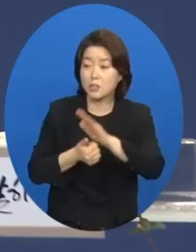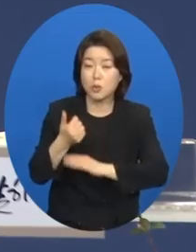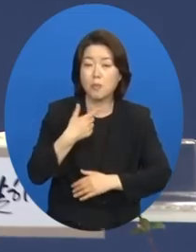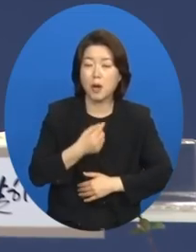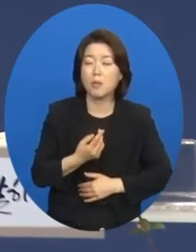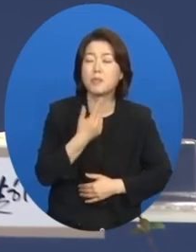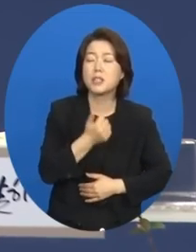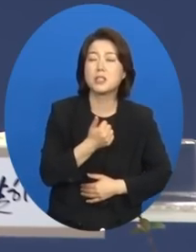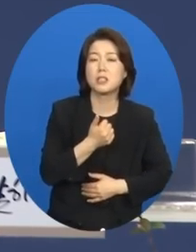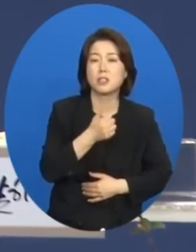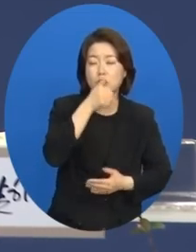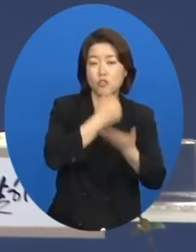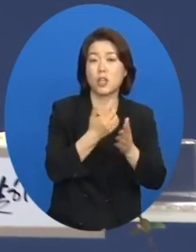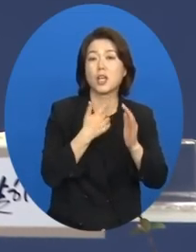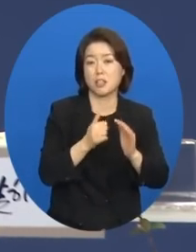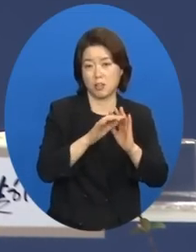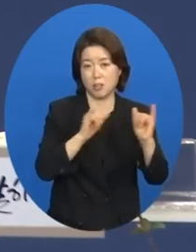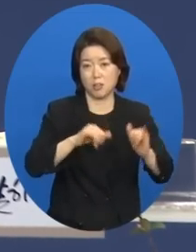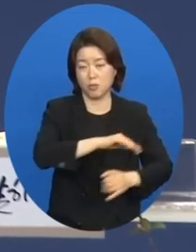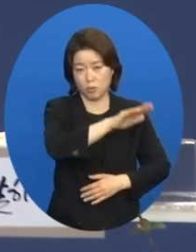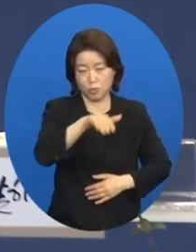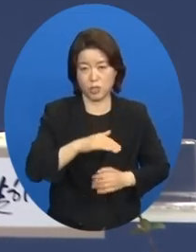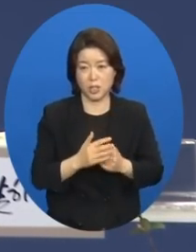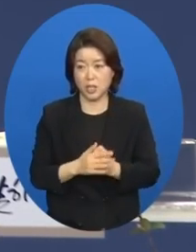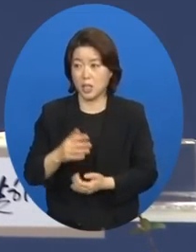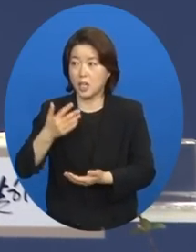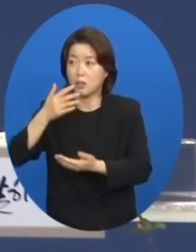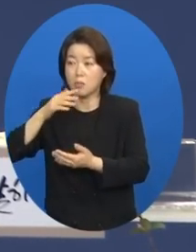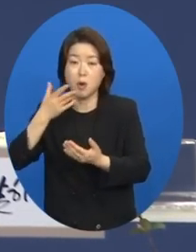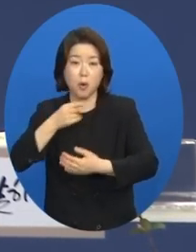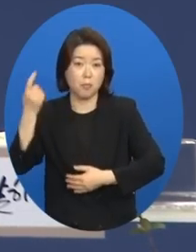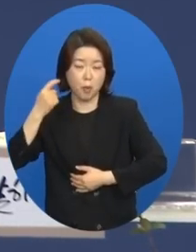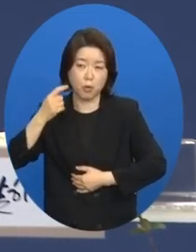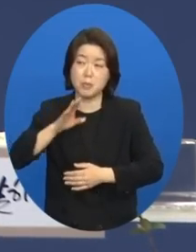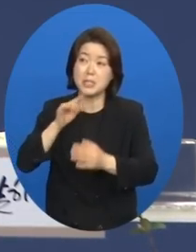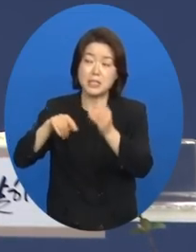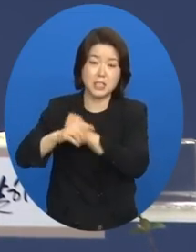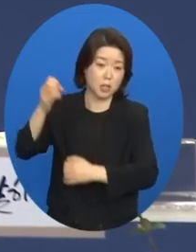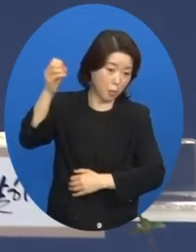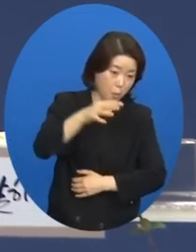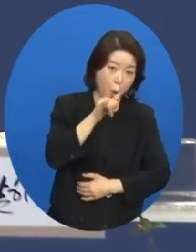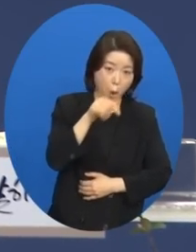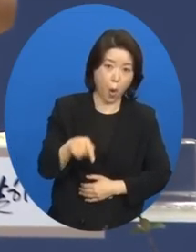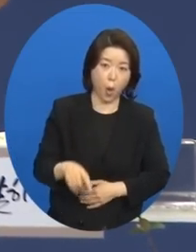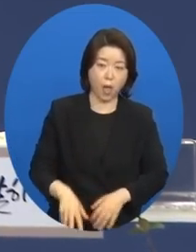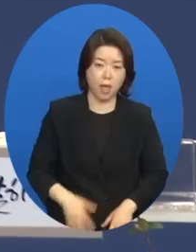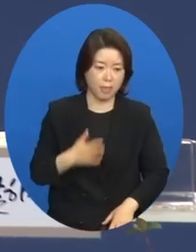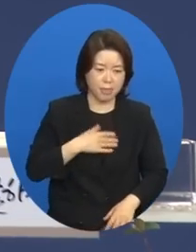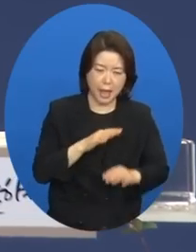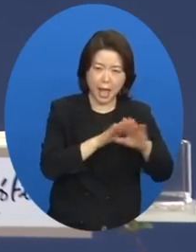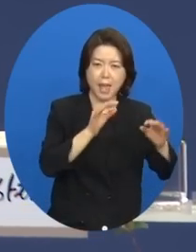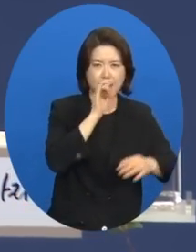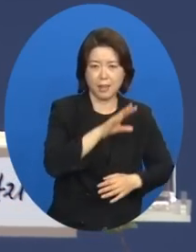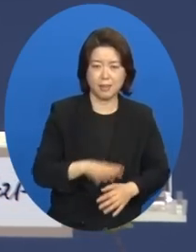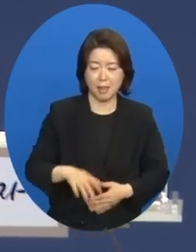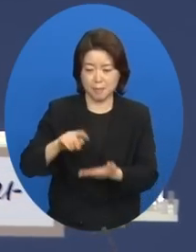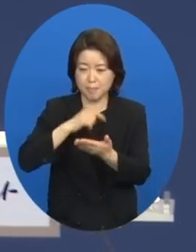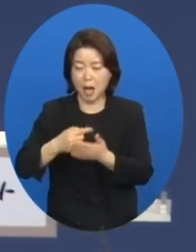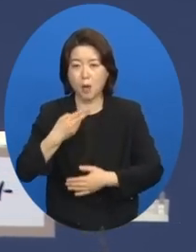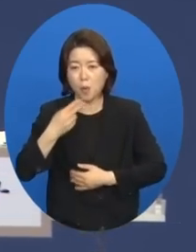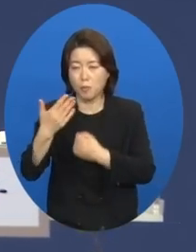죄인인지를 진리의 복음을 통해서 비춰주시고 그리고 나로서는 해답 안 되는 이 구원을 값없이 주시는